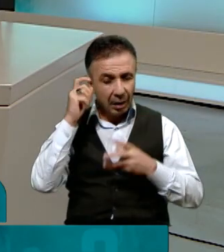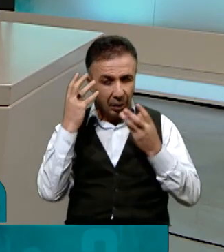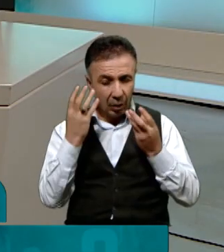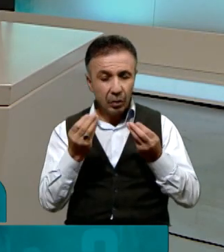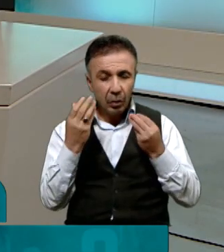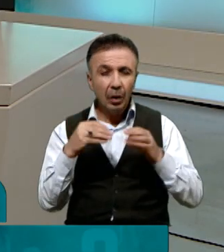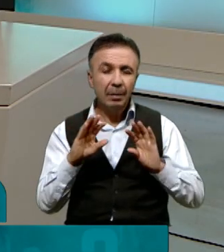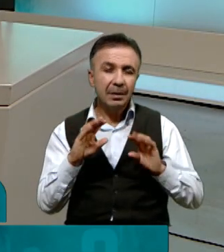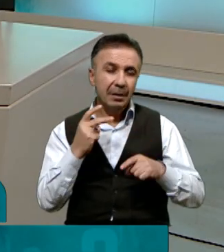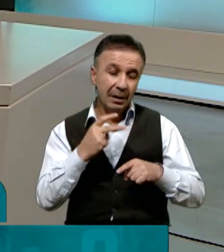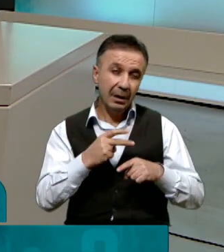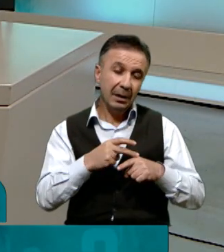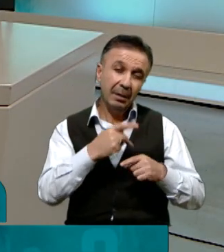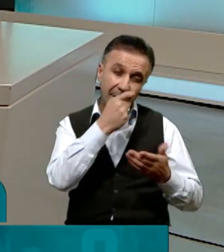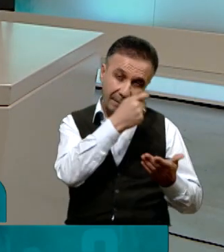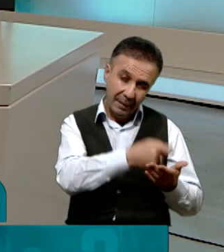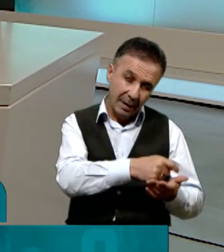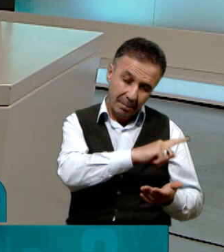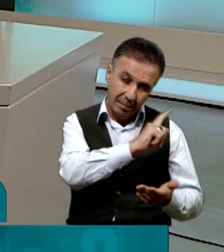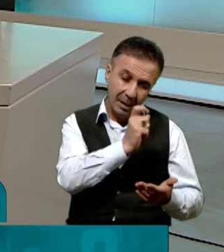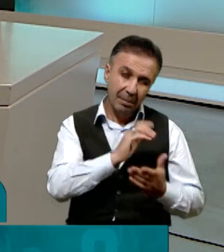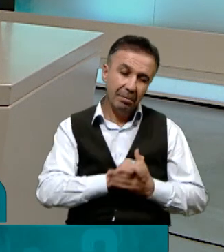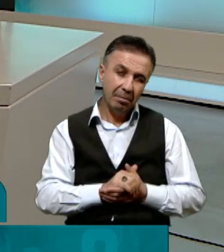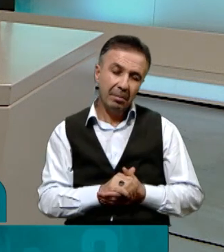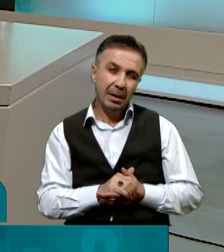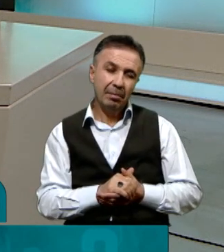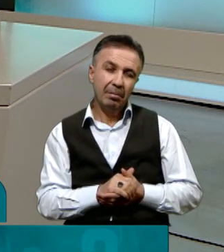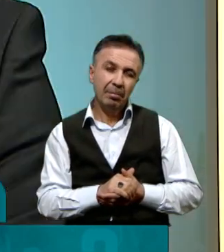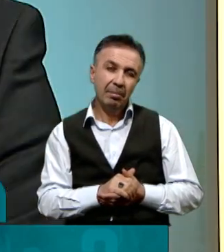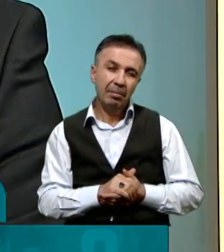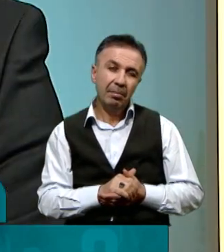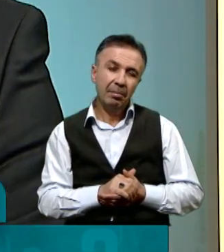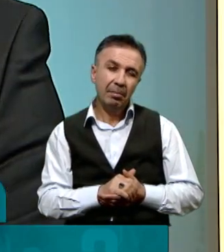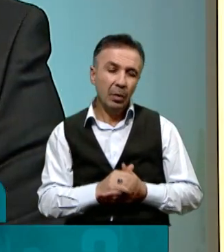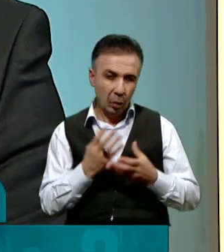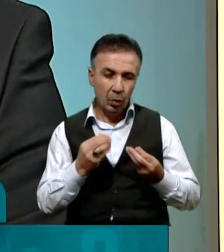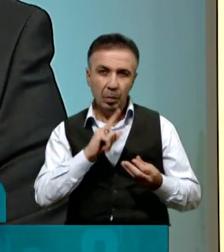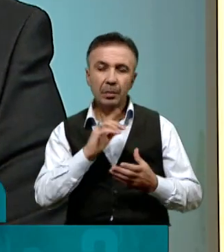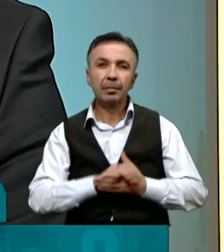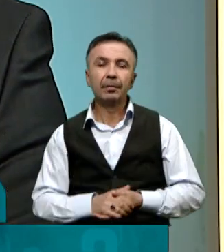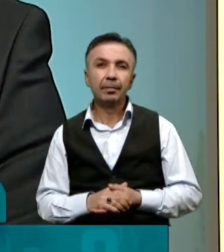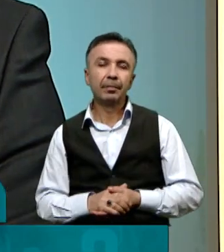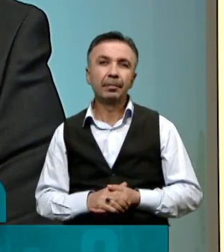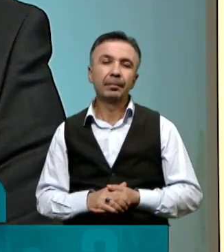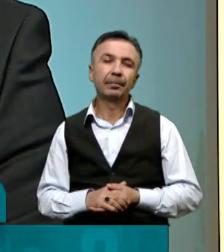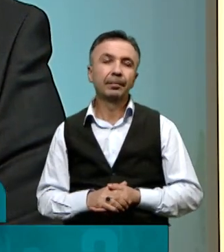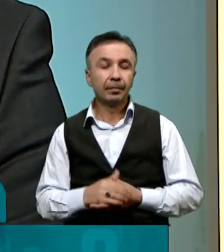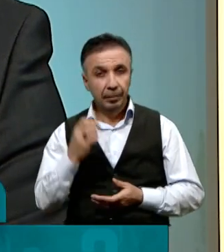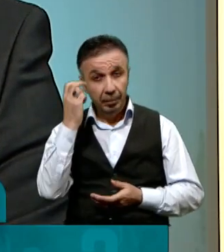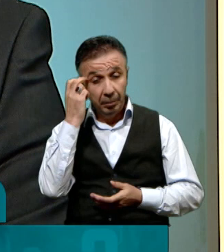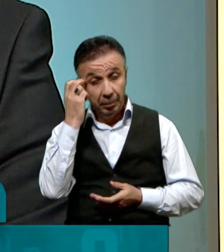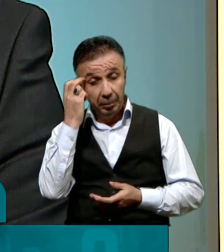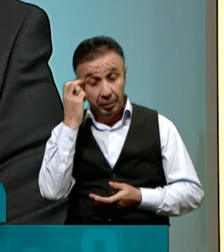zekatımı verebilir miyim sorusu da evet. Benim aklıma geldi. Ben de tam olarak onu o soruyu üretecektim. Öyle çünkü konuşmada onu anladım